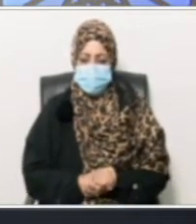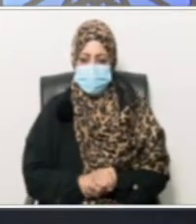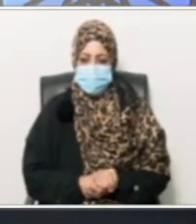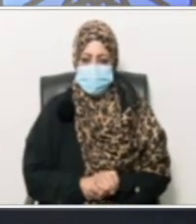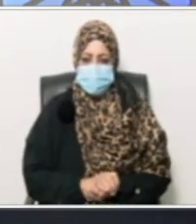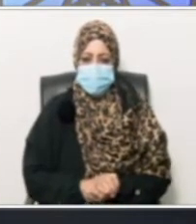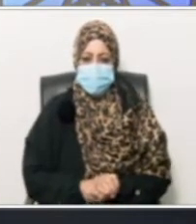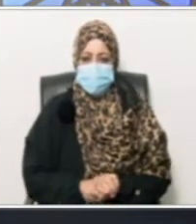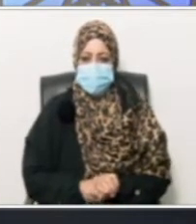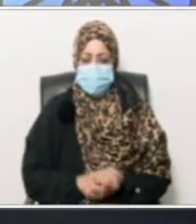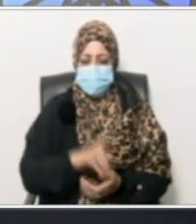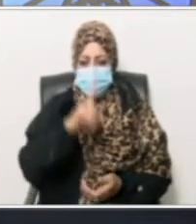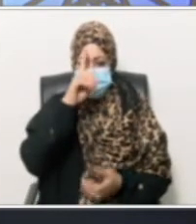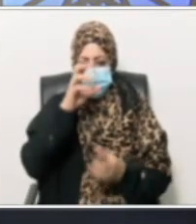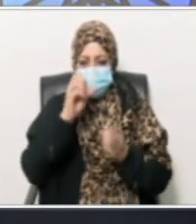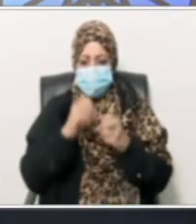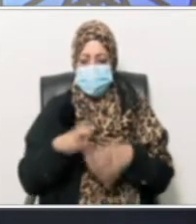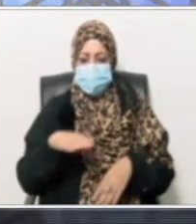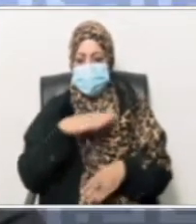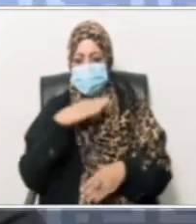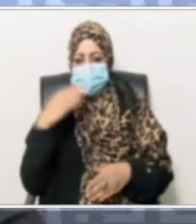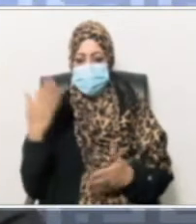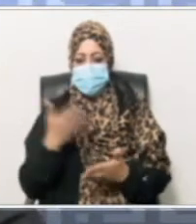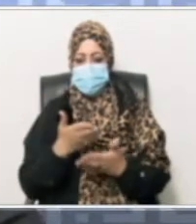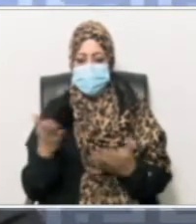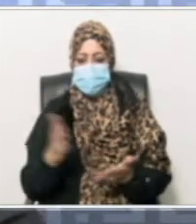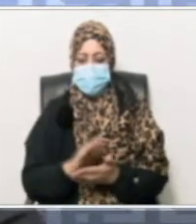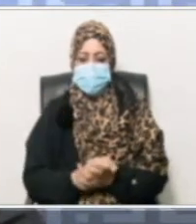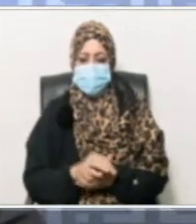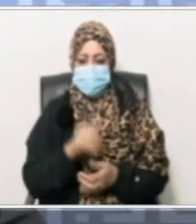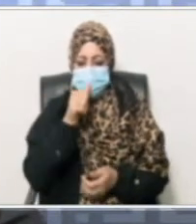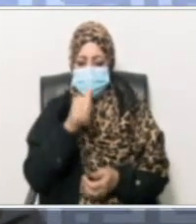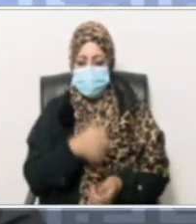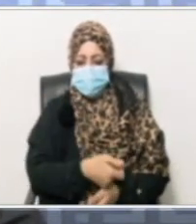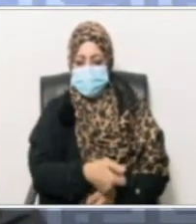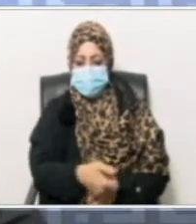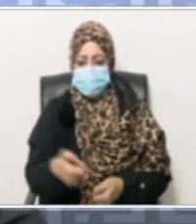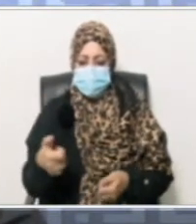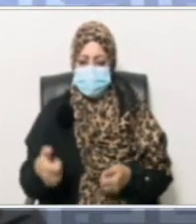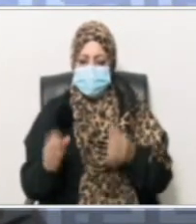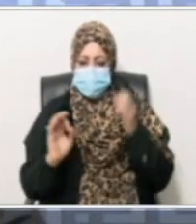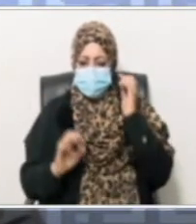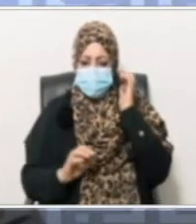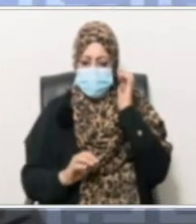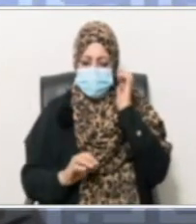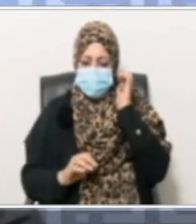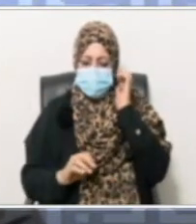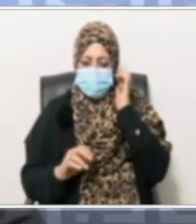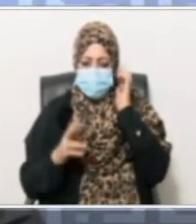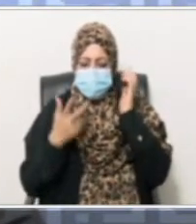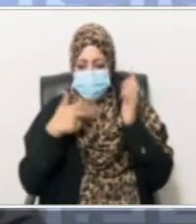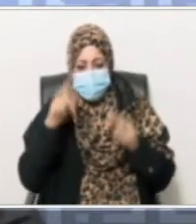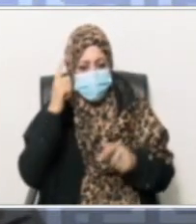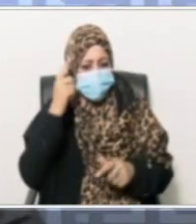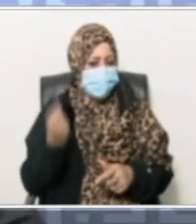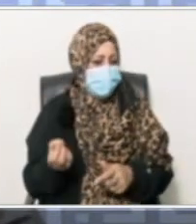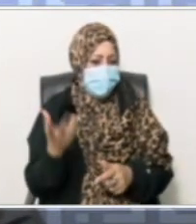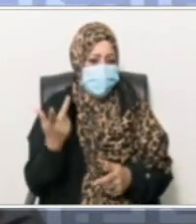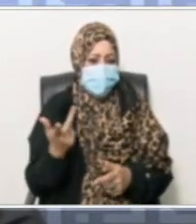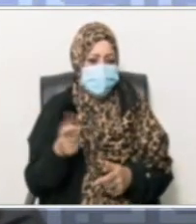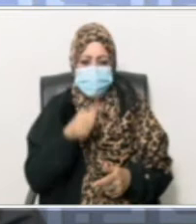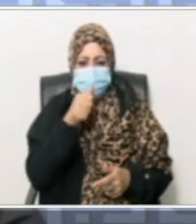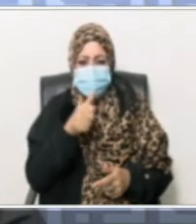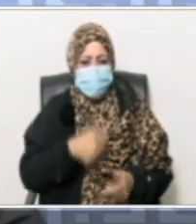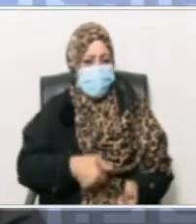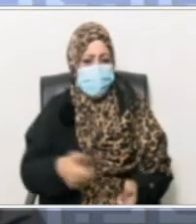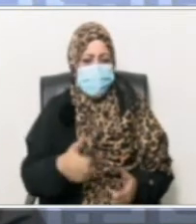هذا يعني فيه اعتقاد معين ولا هكذا؟ ما المقصود بهذا الفعل؟ لا لا، مية تشرب شيشة مية من